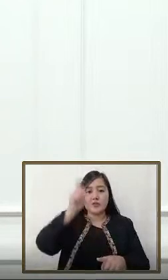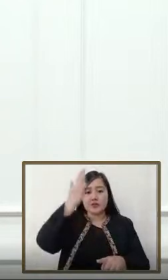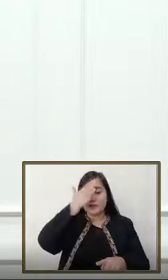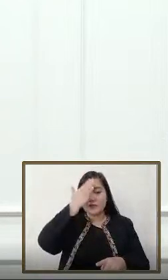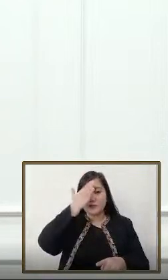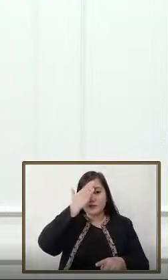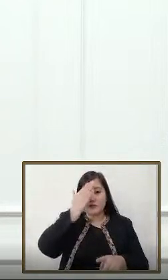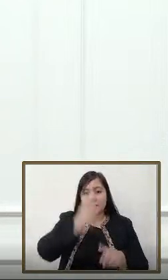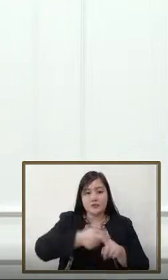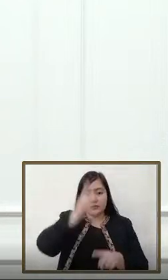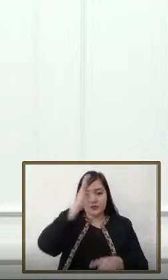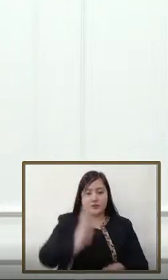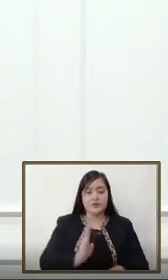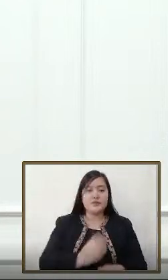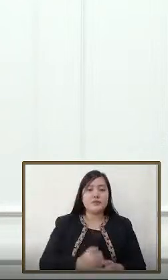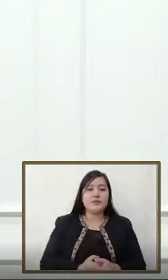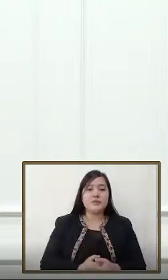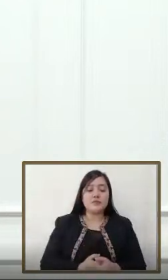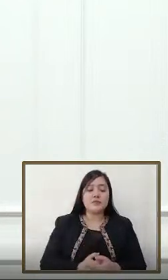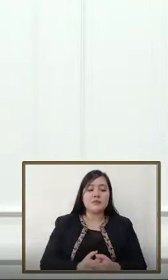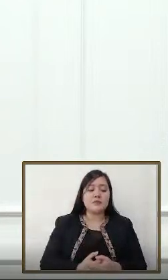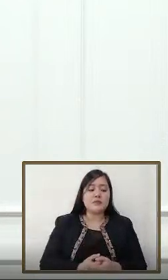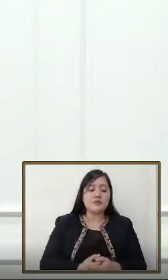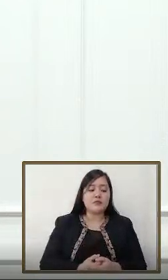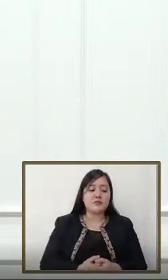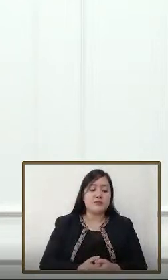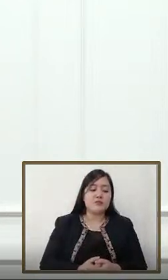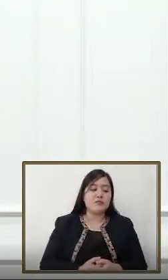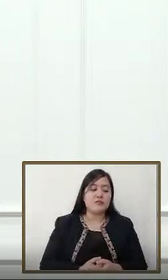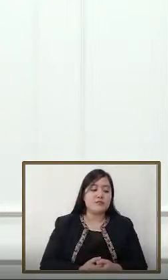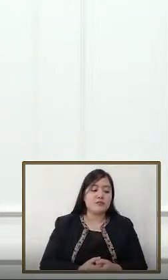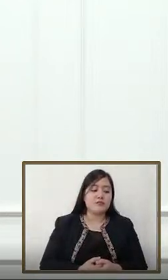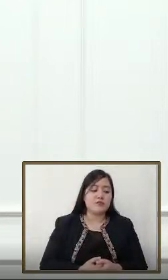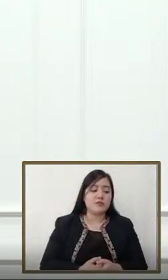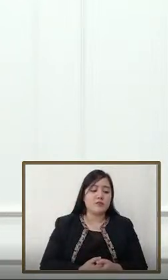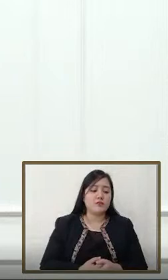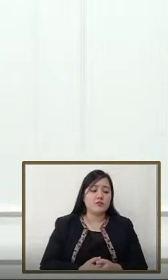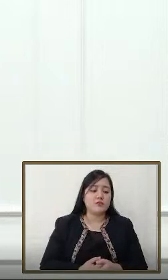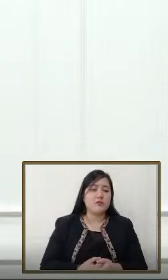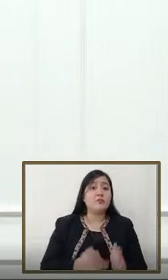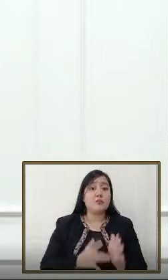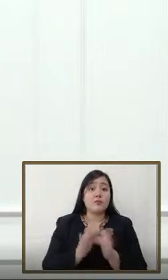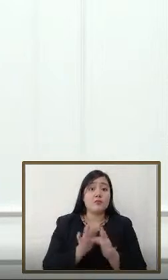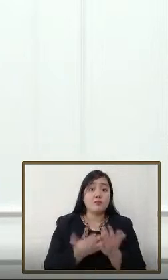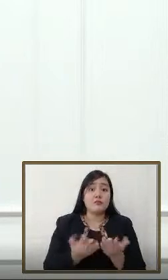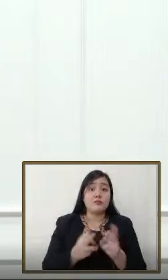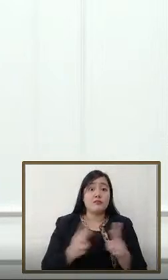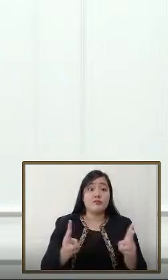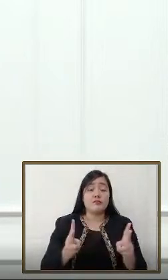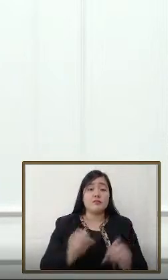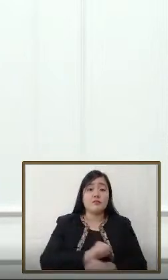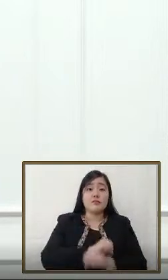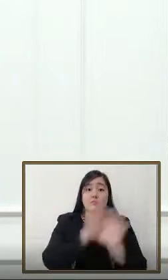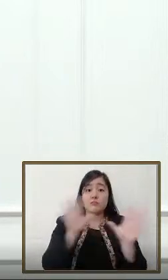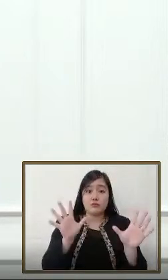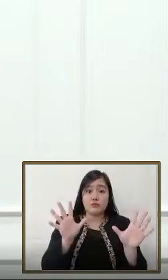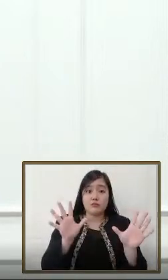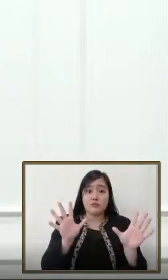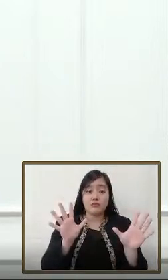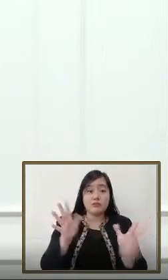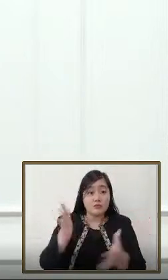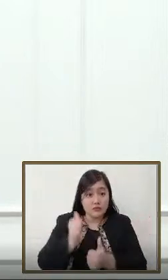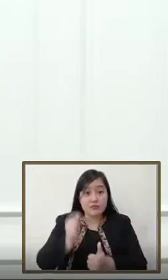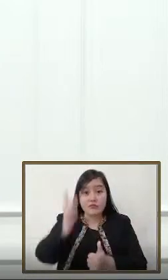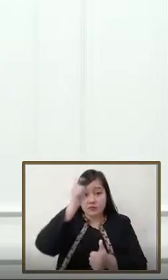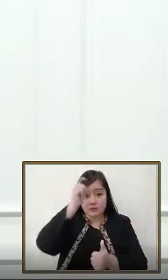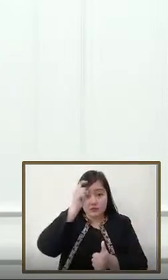naman eh. Kapatid, get wisdom. Why? Because is the principal thing, therefore